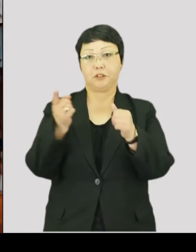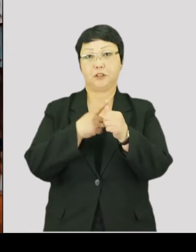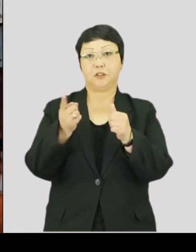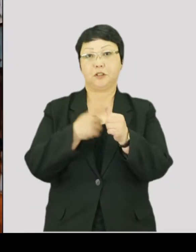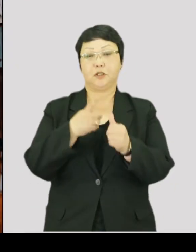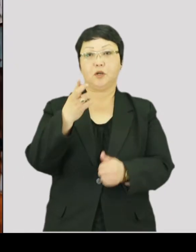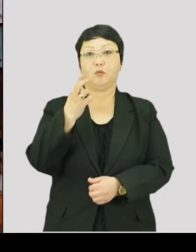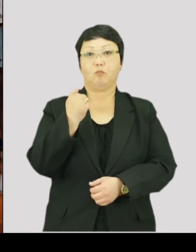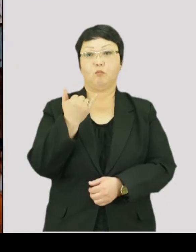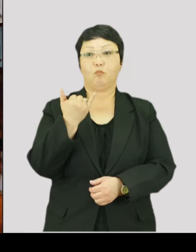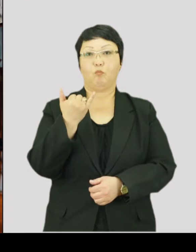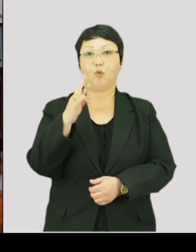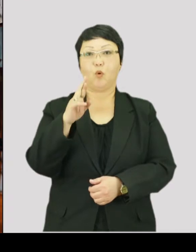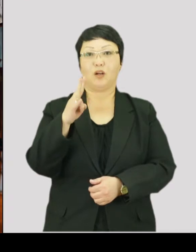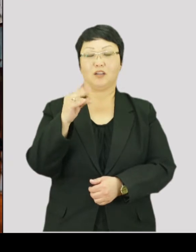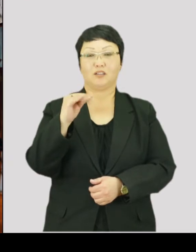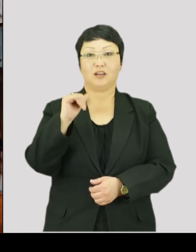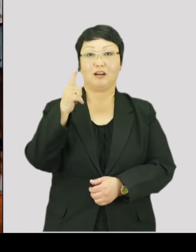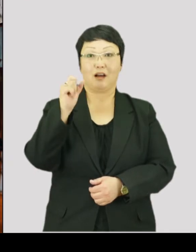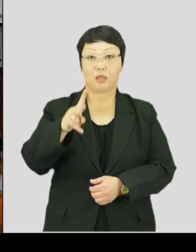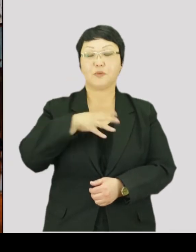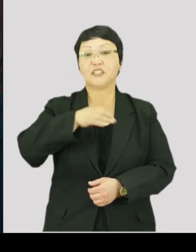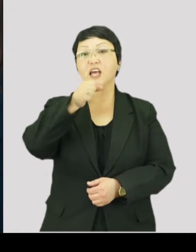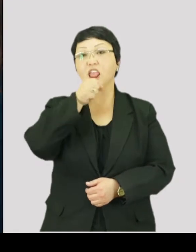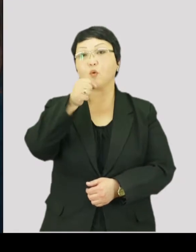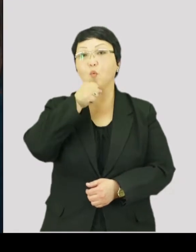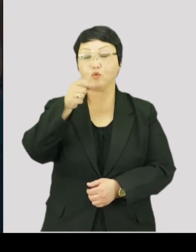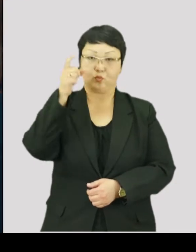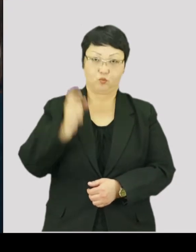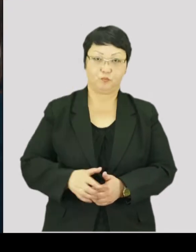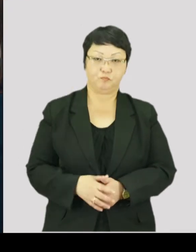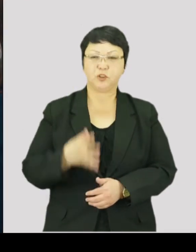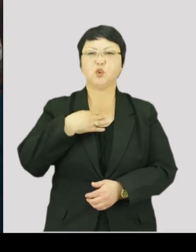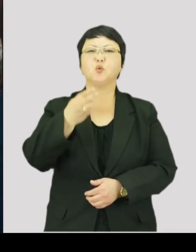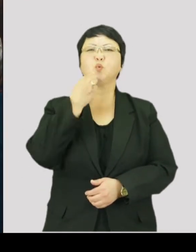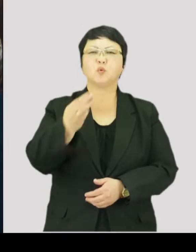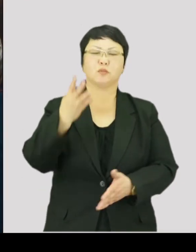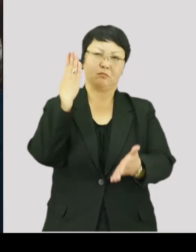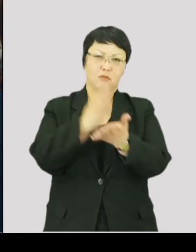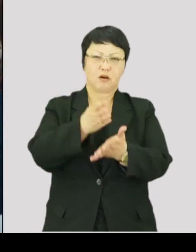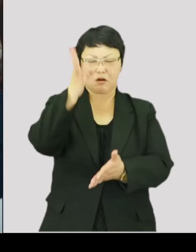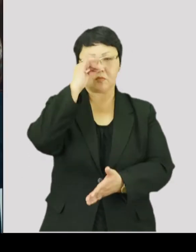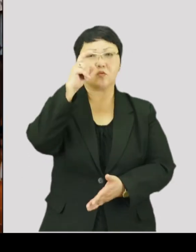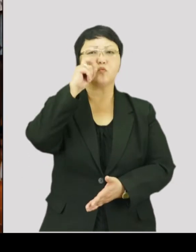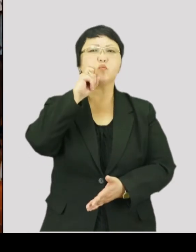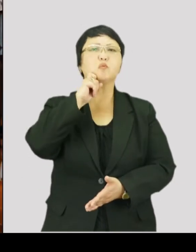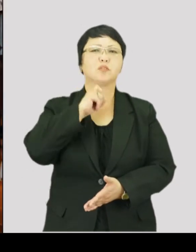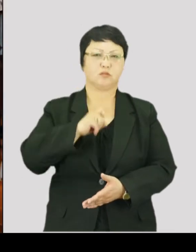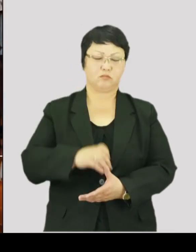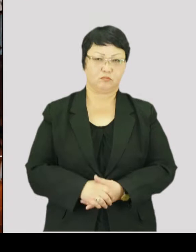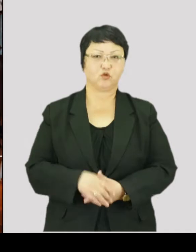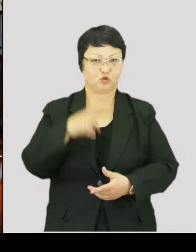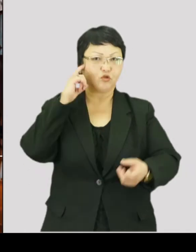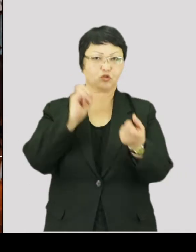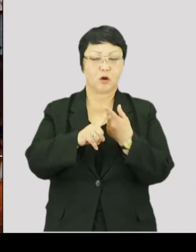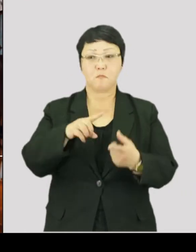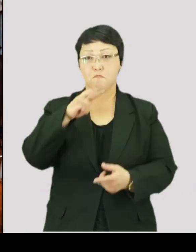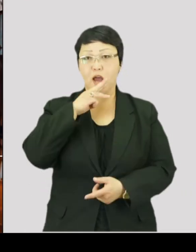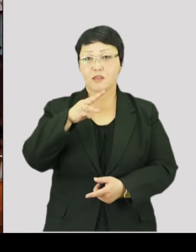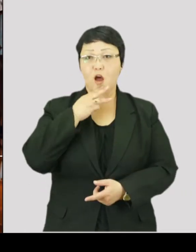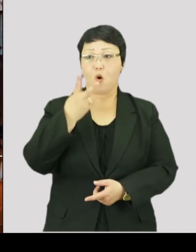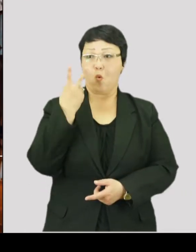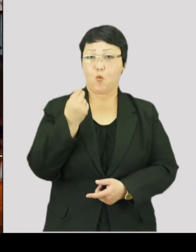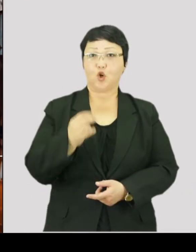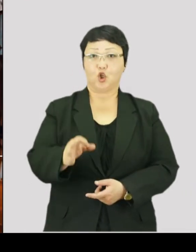Нав буян жаргал гэдэг сэтгүүлч мэргэжлэр ажилладаг. Миний хувьд бол шударга байхыг маш их зорддог. Аливаа мэдээллийг үнэн